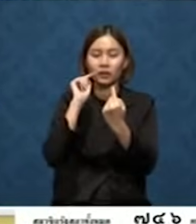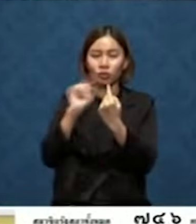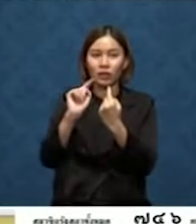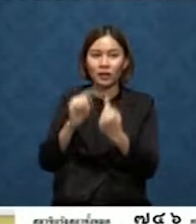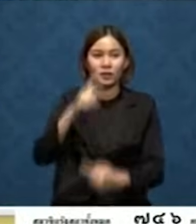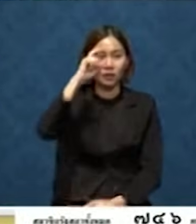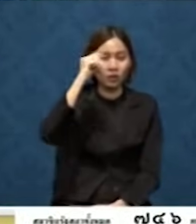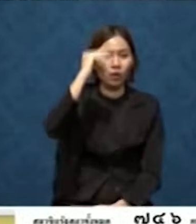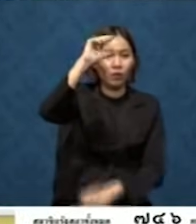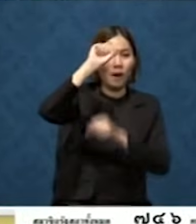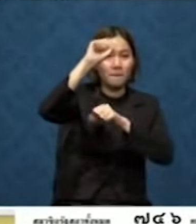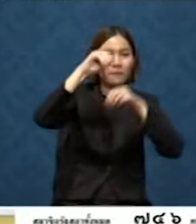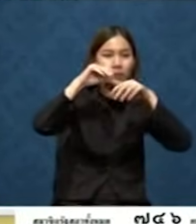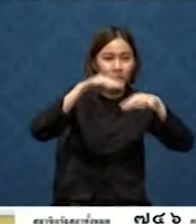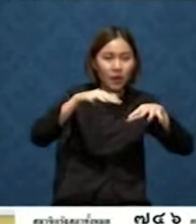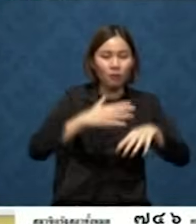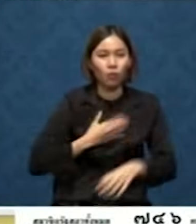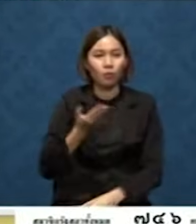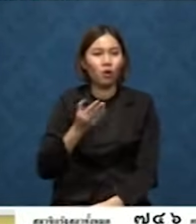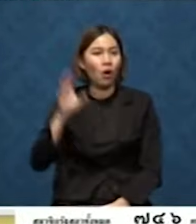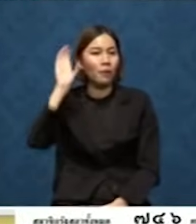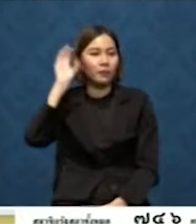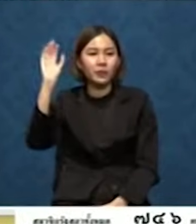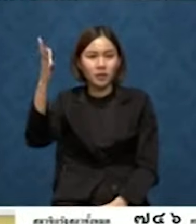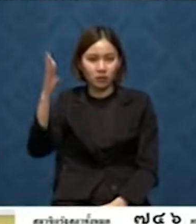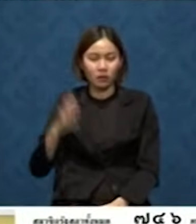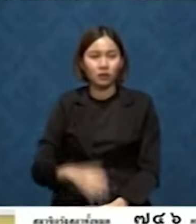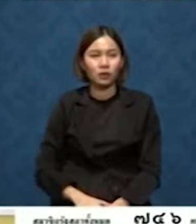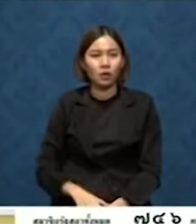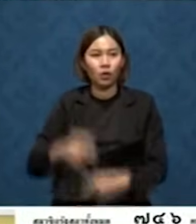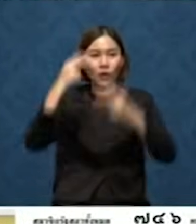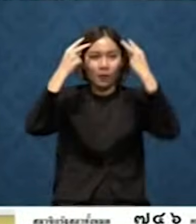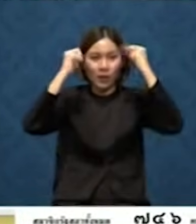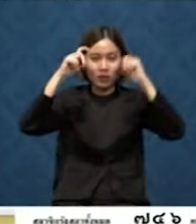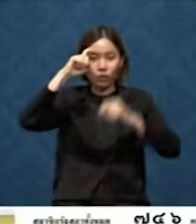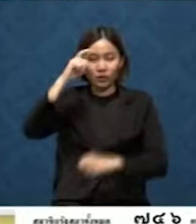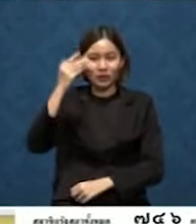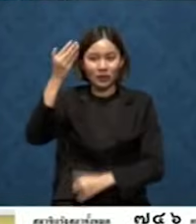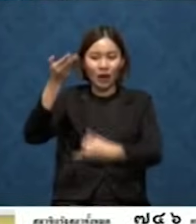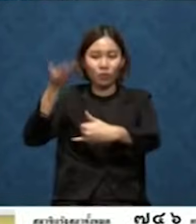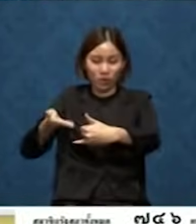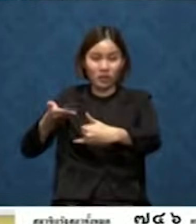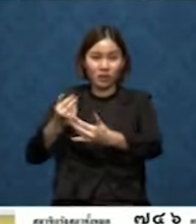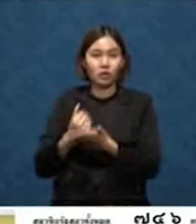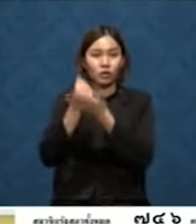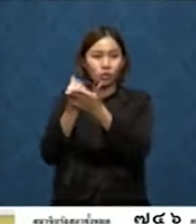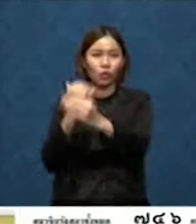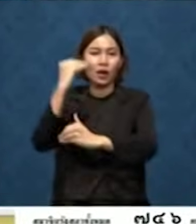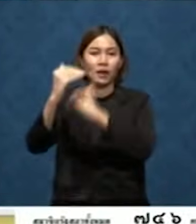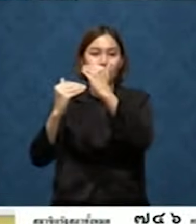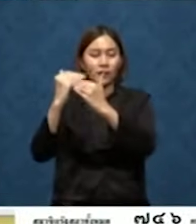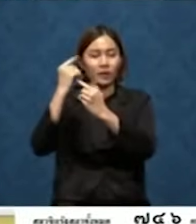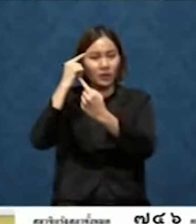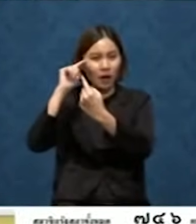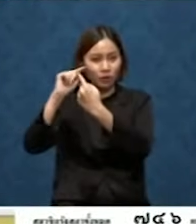นายเศรษฐาเคยประกาศไว้ผมก็ขออนุญาตไม่เชื่อครับว่านายกเศรษฐาคนนี้จะนำพาประเทศเราไปสู่เป้าหมาย